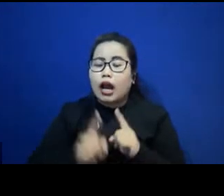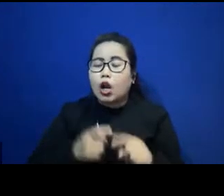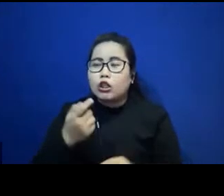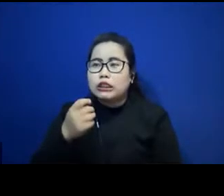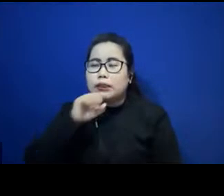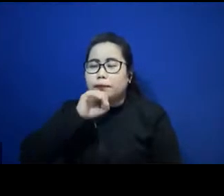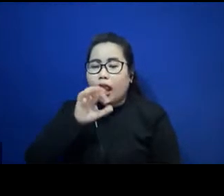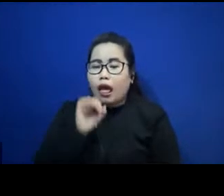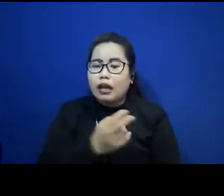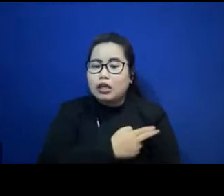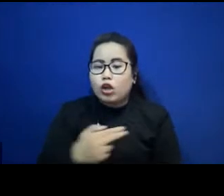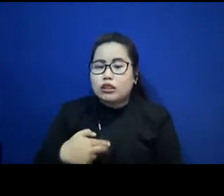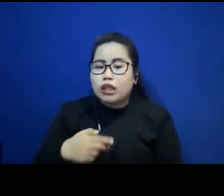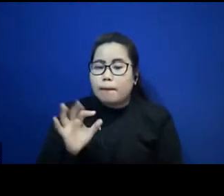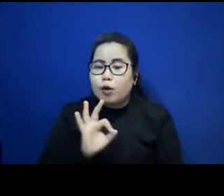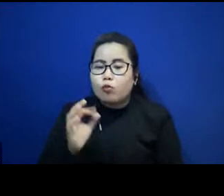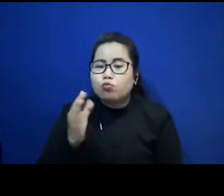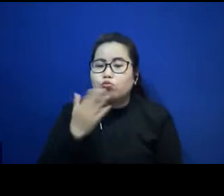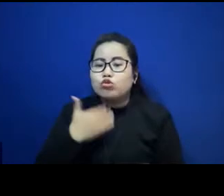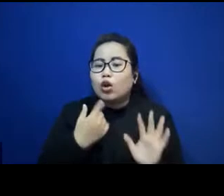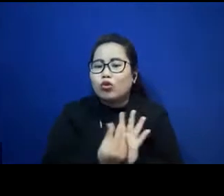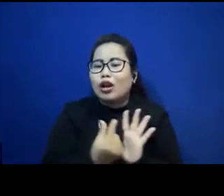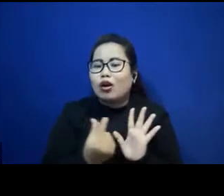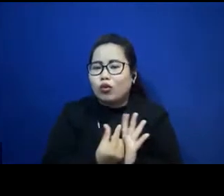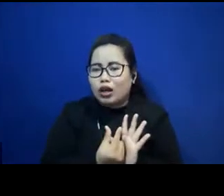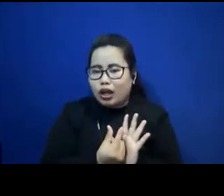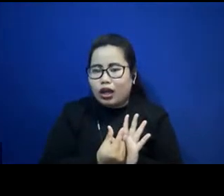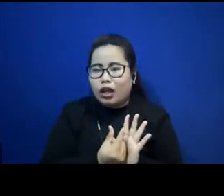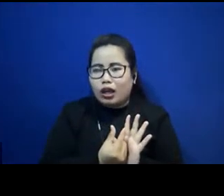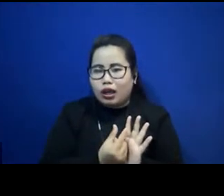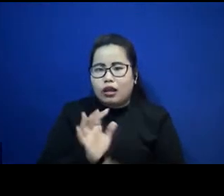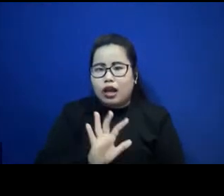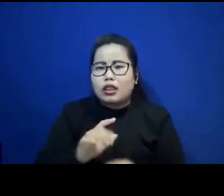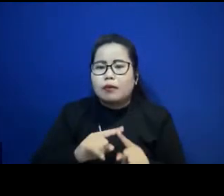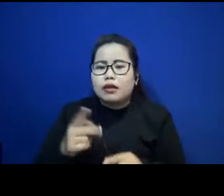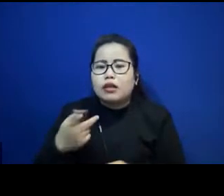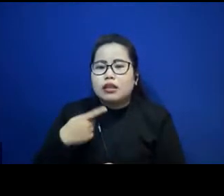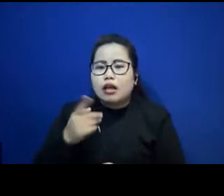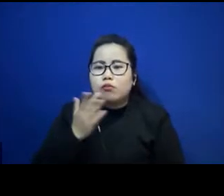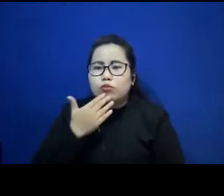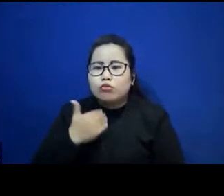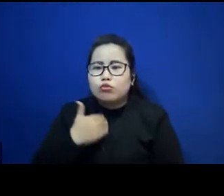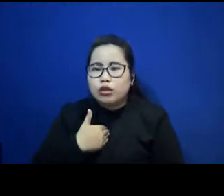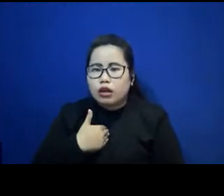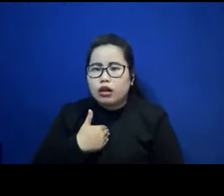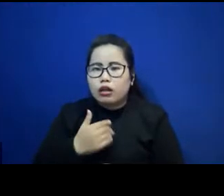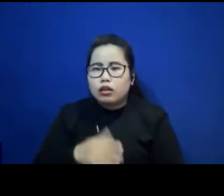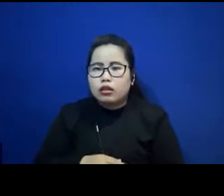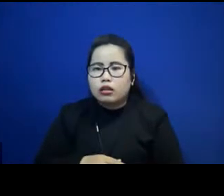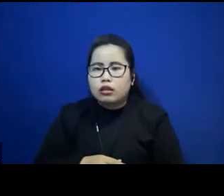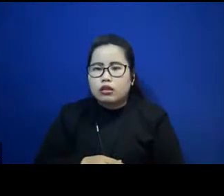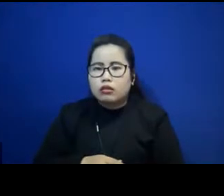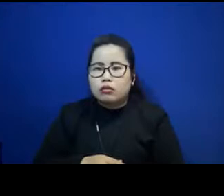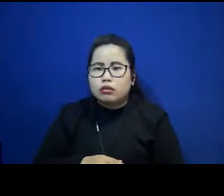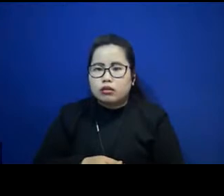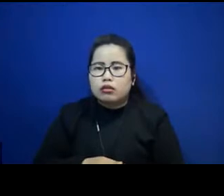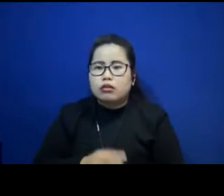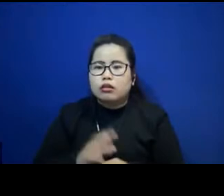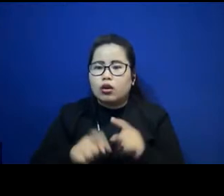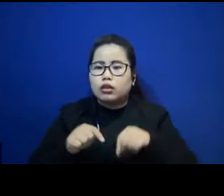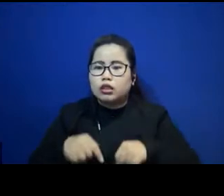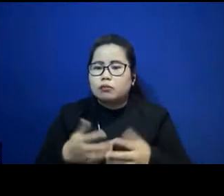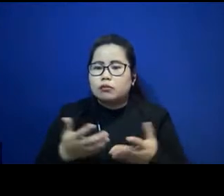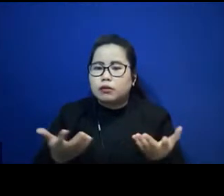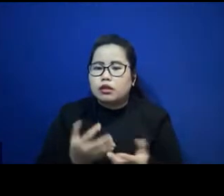dikatakan Indonesia juga belum punya undang-undang sih Indah peraturan udah-udah buka 2.32 sektor sedang atau ini